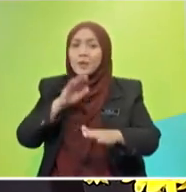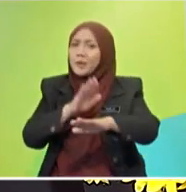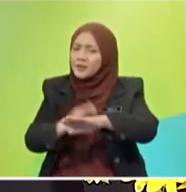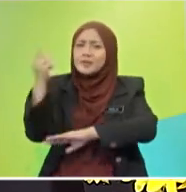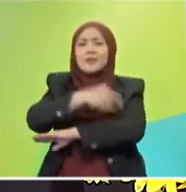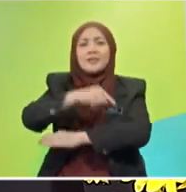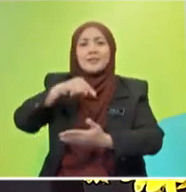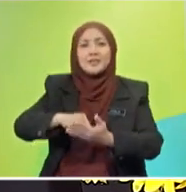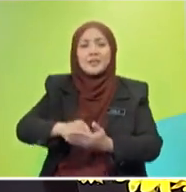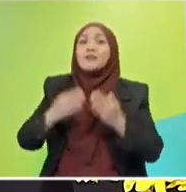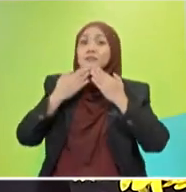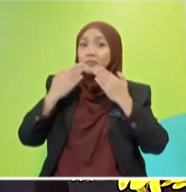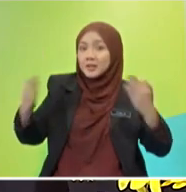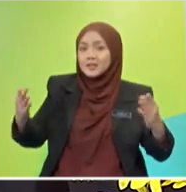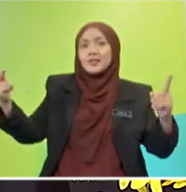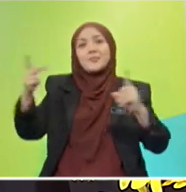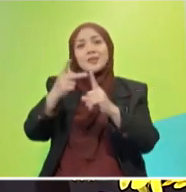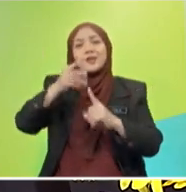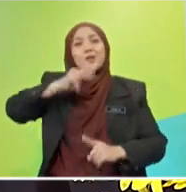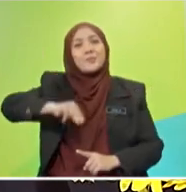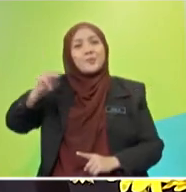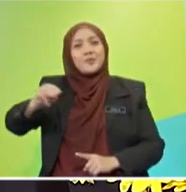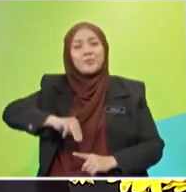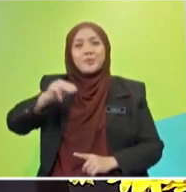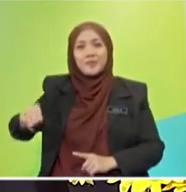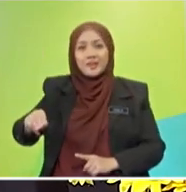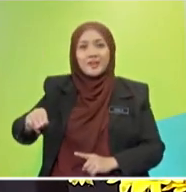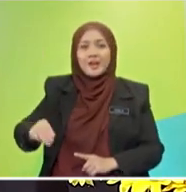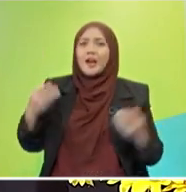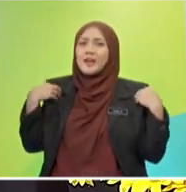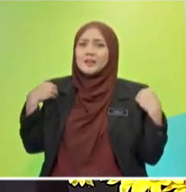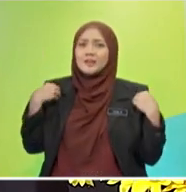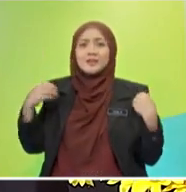hari ini Terima kasih untuk murid-murid kita Kita ada di sini